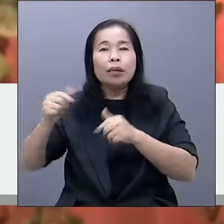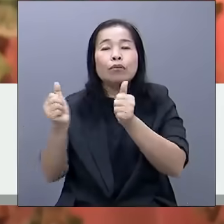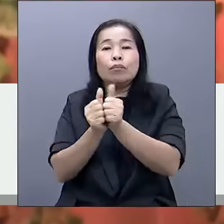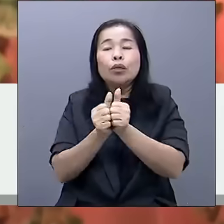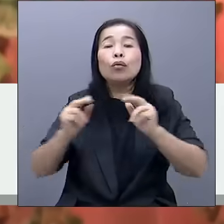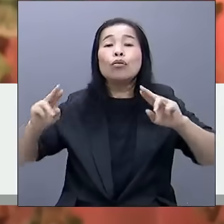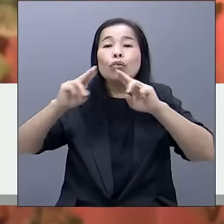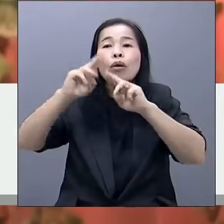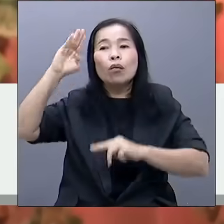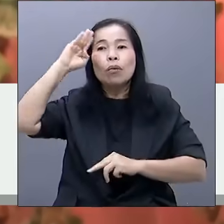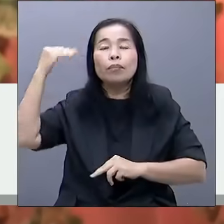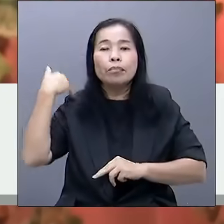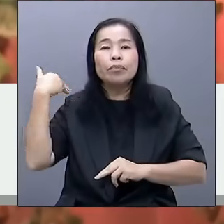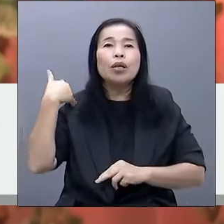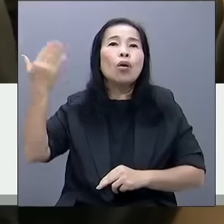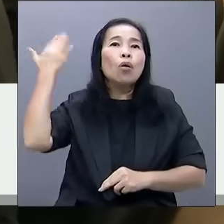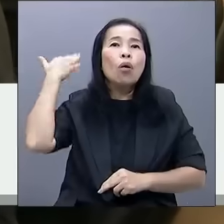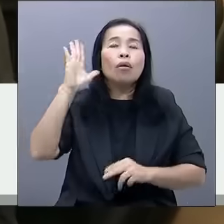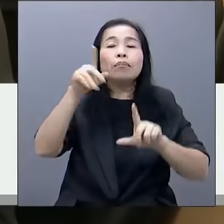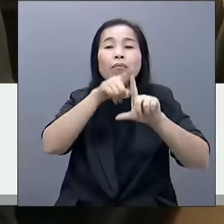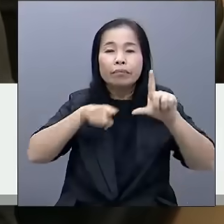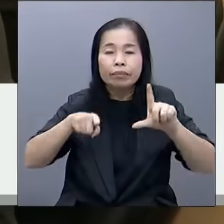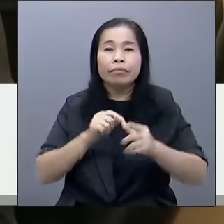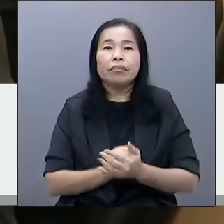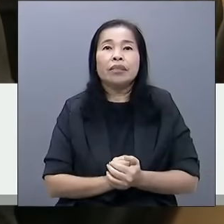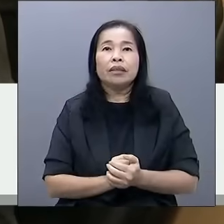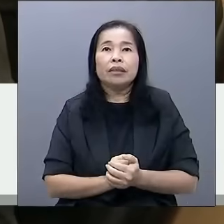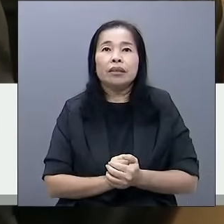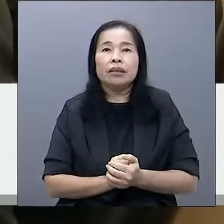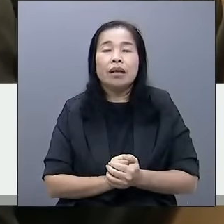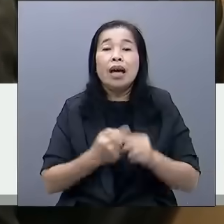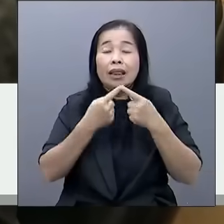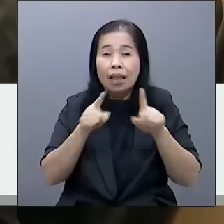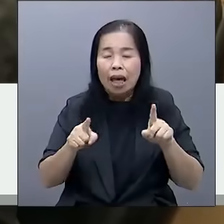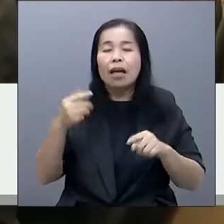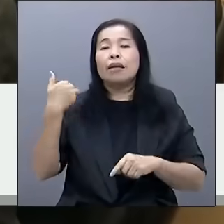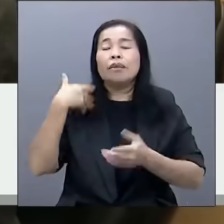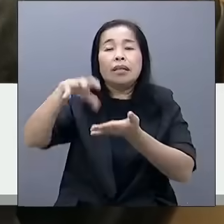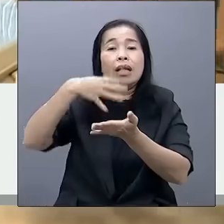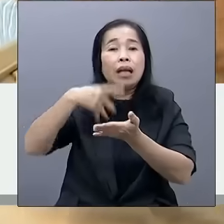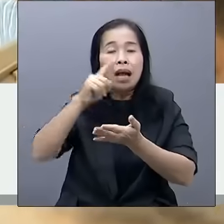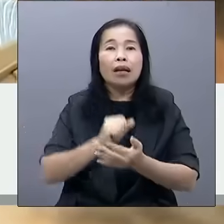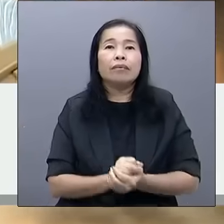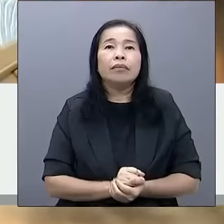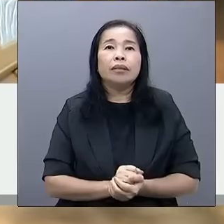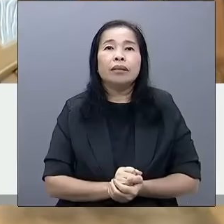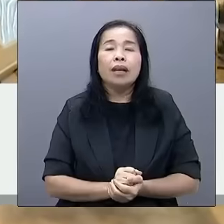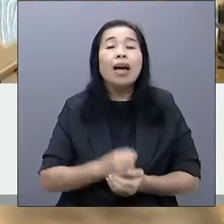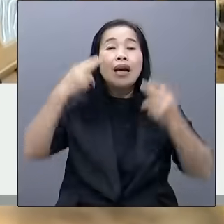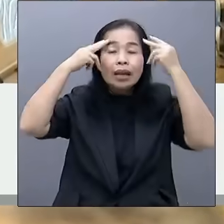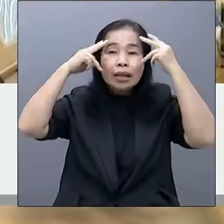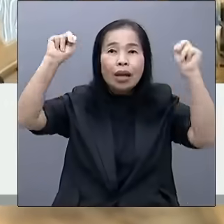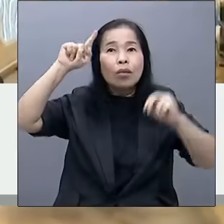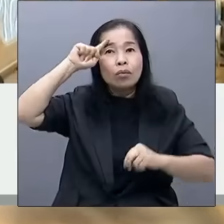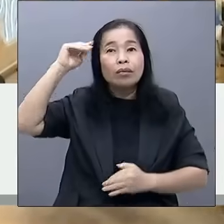ในการตั้งรัฐบาลของพรรคก้าวไกลอีกด้านหนึ่งมีรายงานว่านายเศรษฐาทวีสินนายกรัฐมนตรี